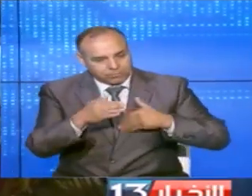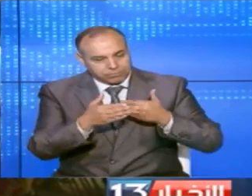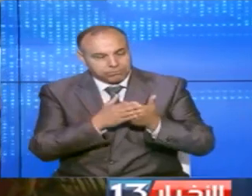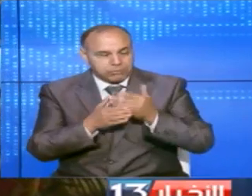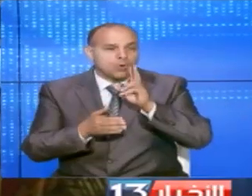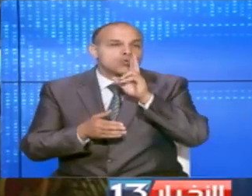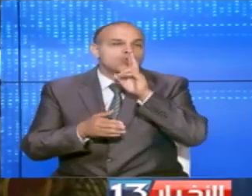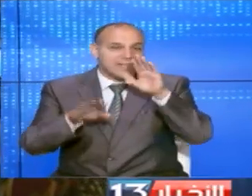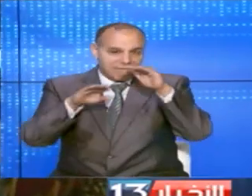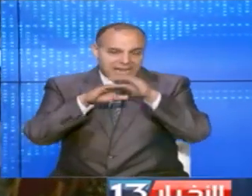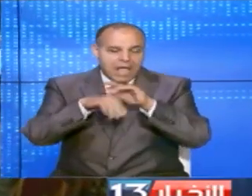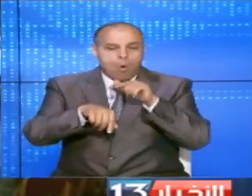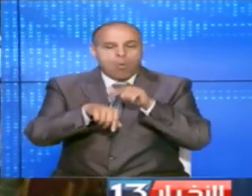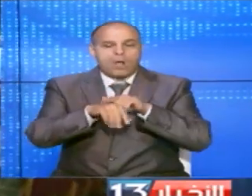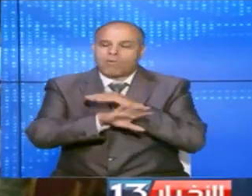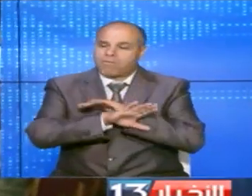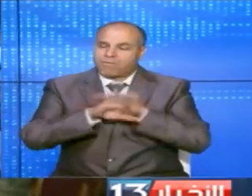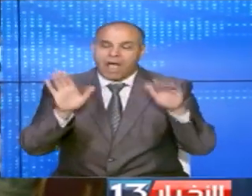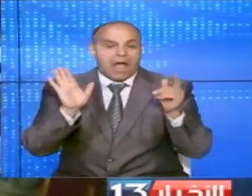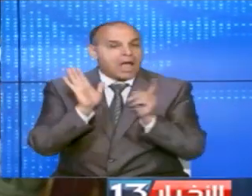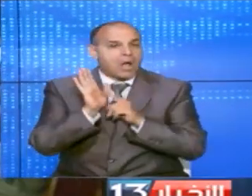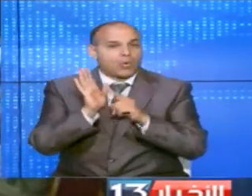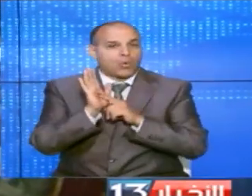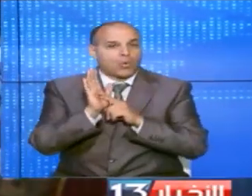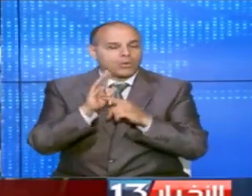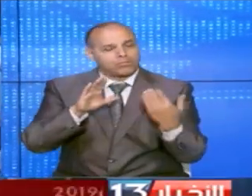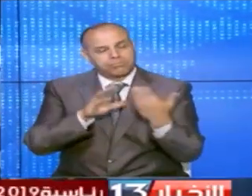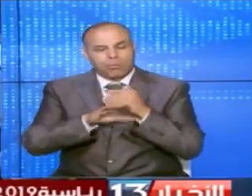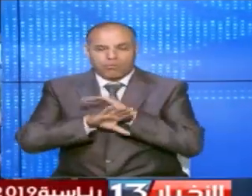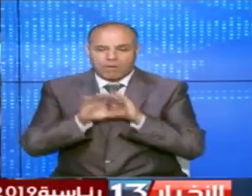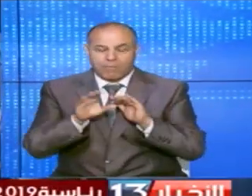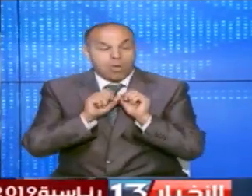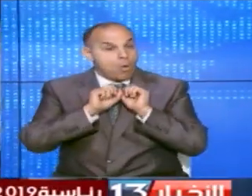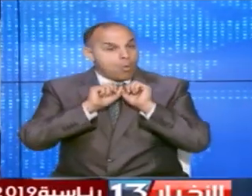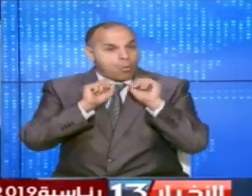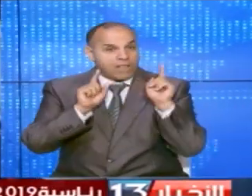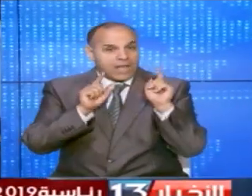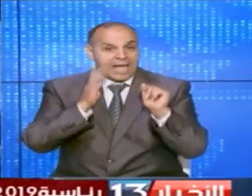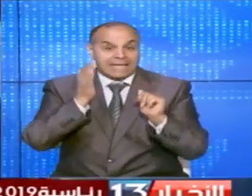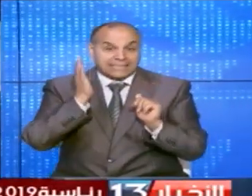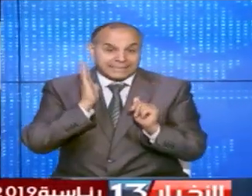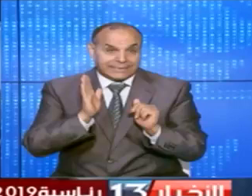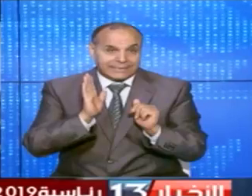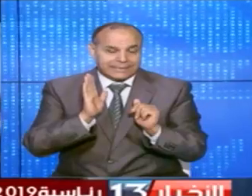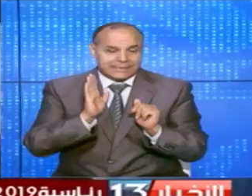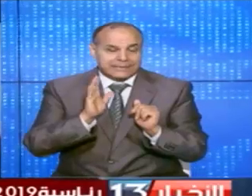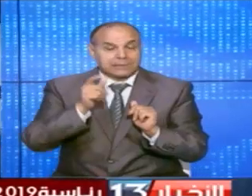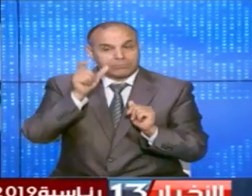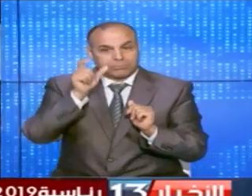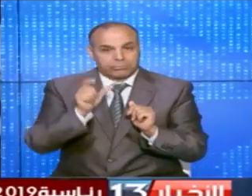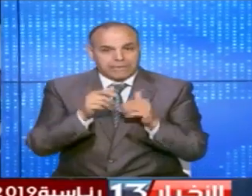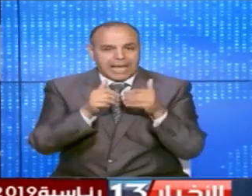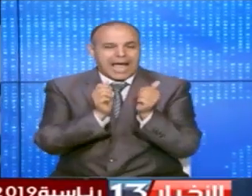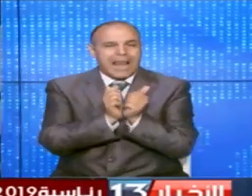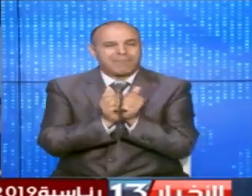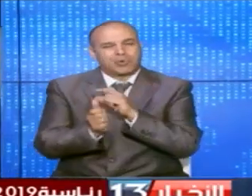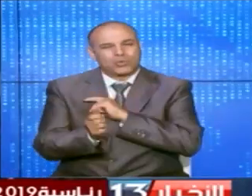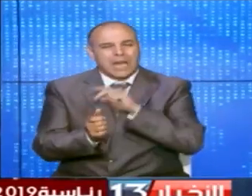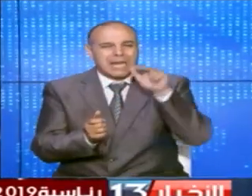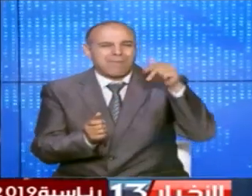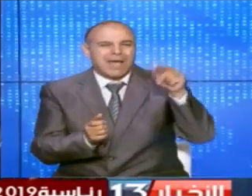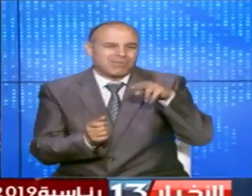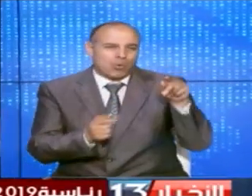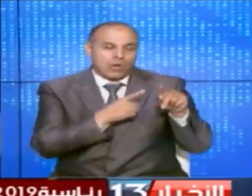الليل هو اخر اجل قانوني لتلقي التو موضحه انه في حال التزام مرشح حزب قلبت وناس نبيل القروي